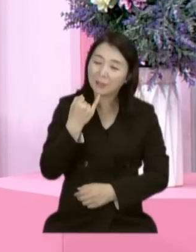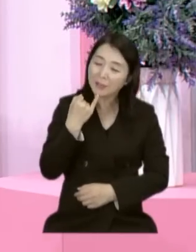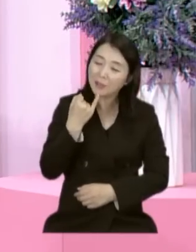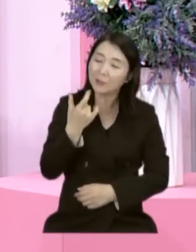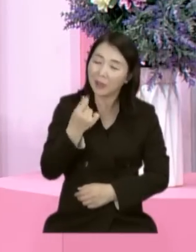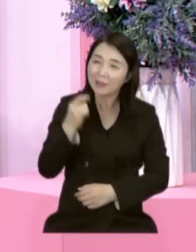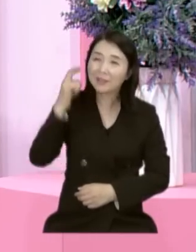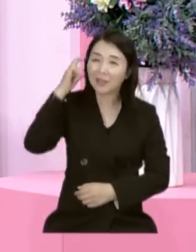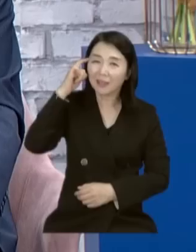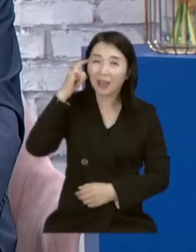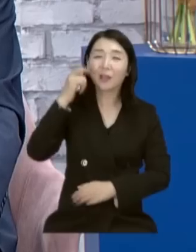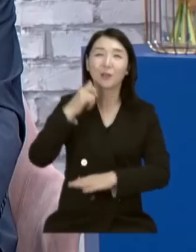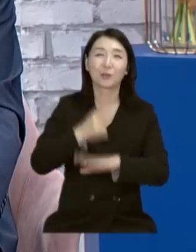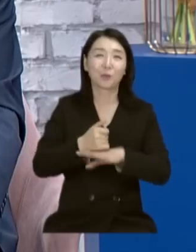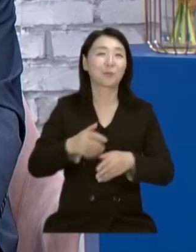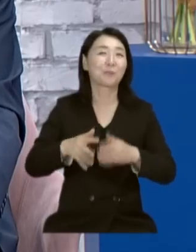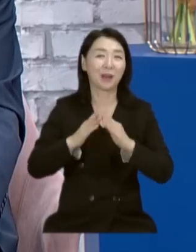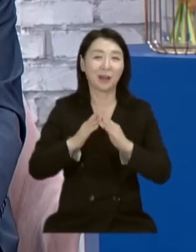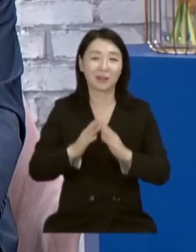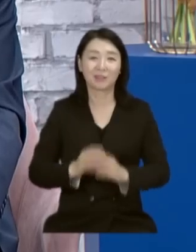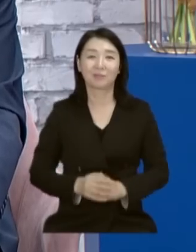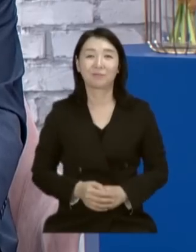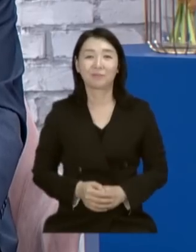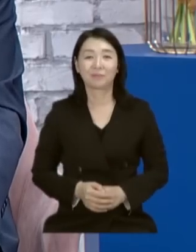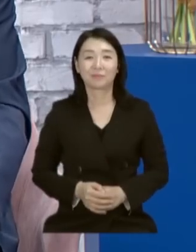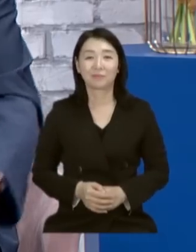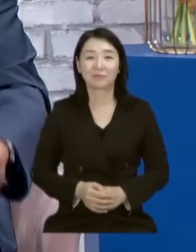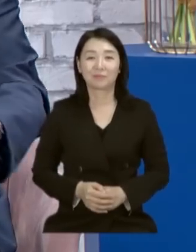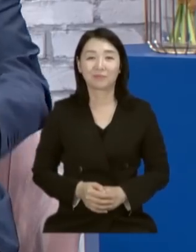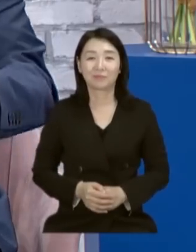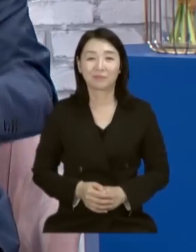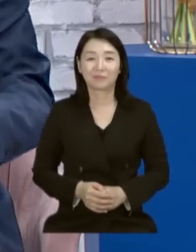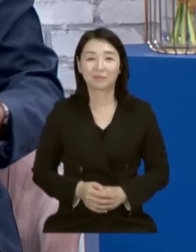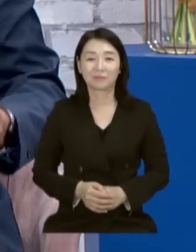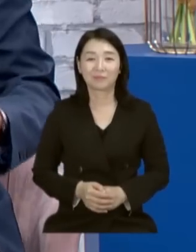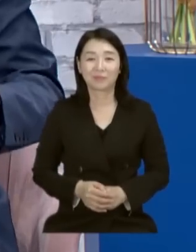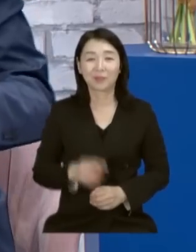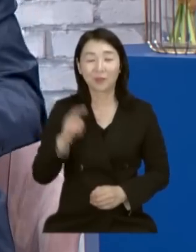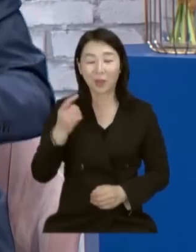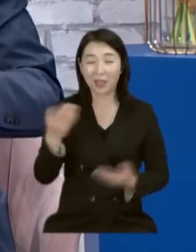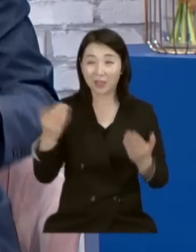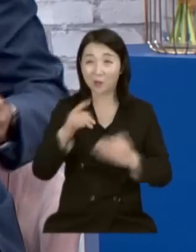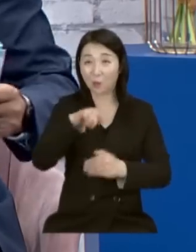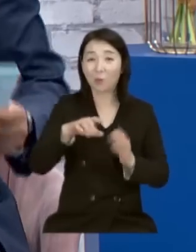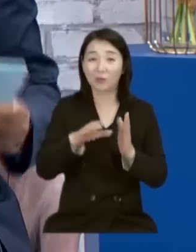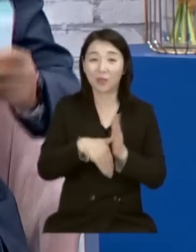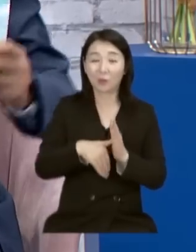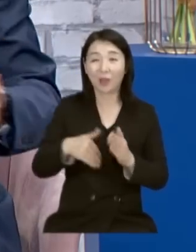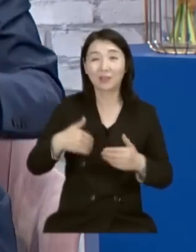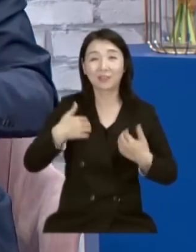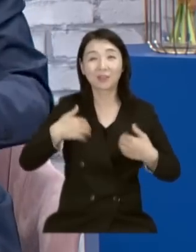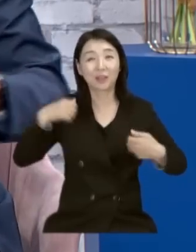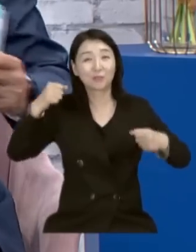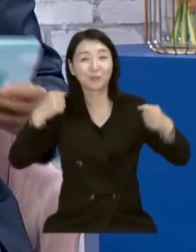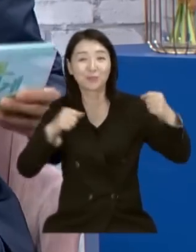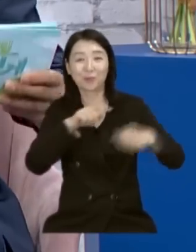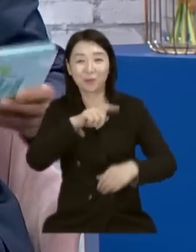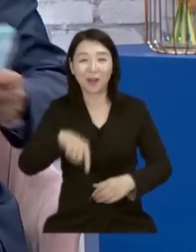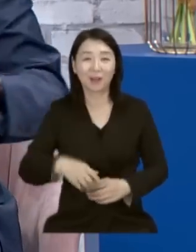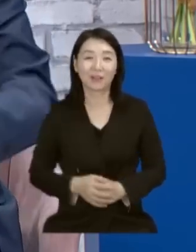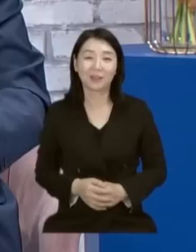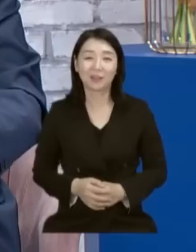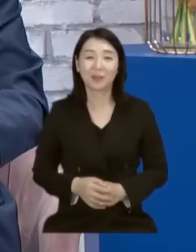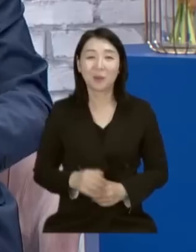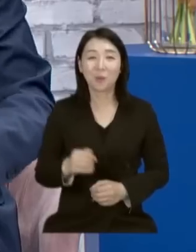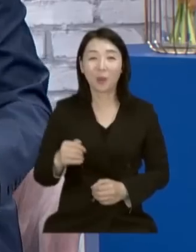꿈입니다. 그러셔서 그런 상징적인 의미로 네. 예. 출근할 그러면은, 때 짠짠짜 이렇게 가는 거예요. 그러면은 짠, 짠, 이렇게 짠, 하려면 짠, 짠, 짠.